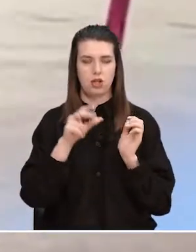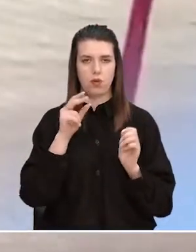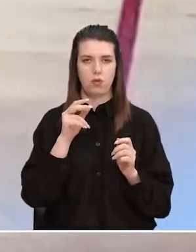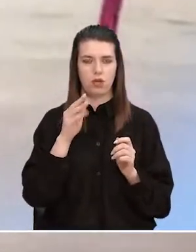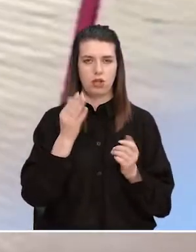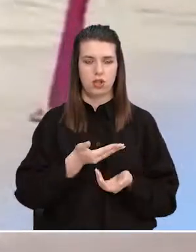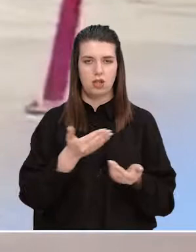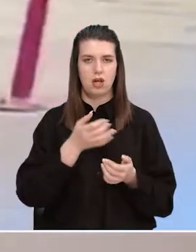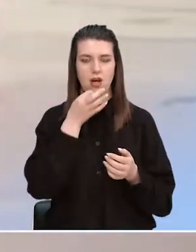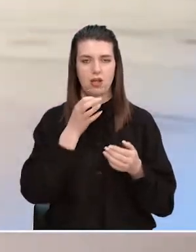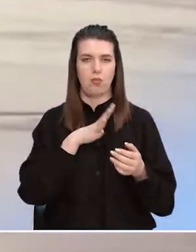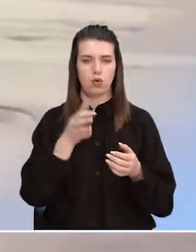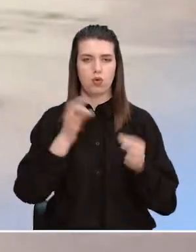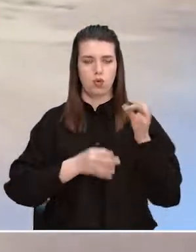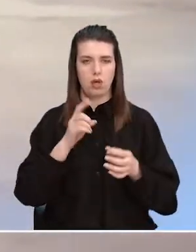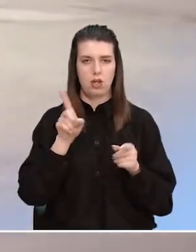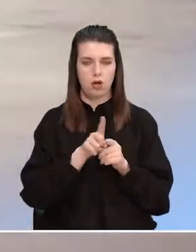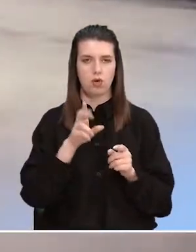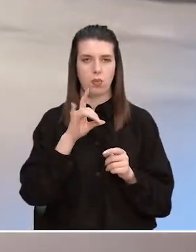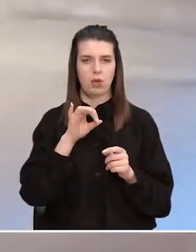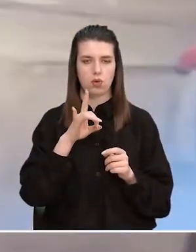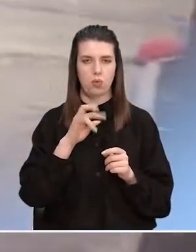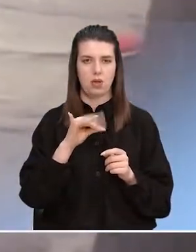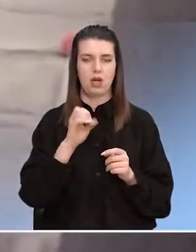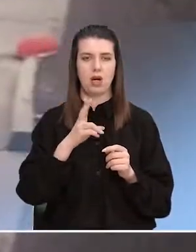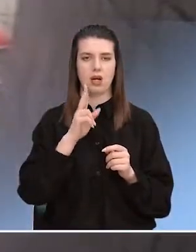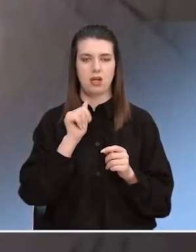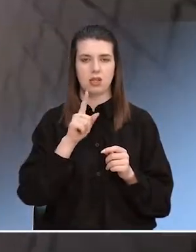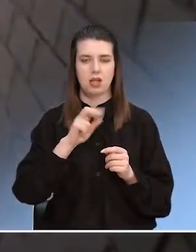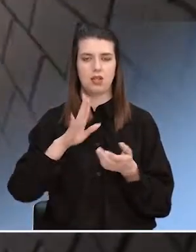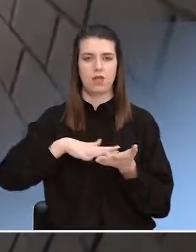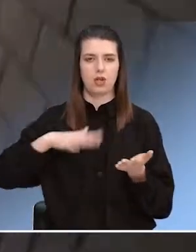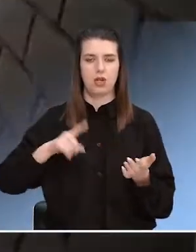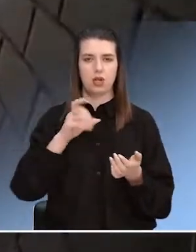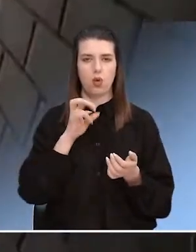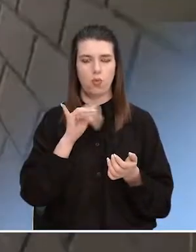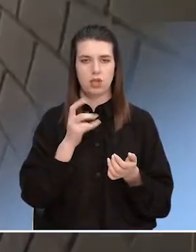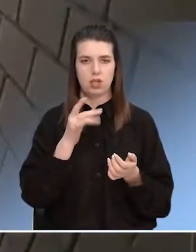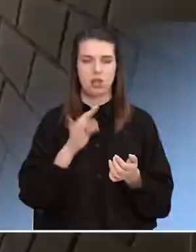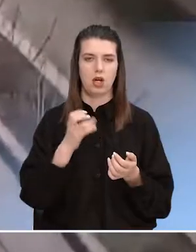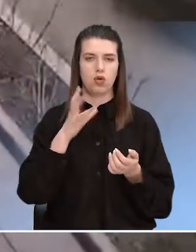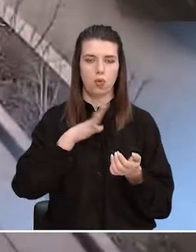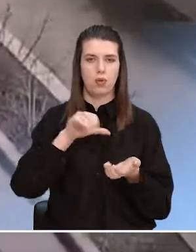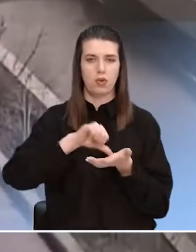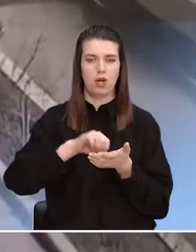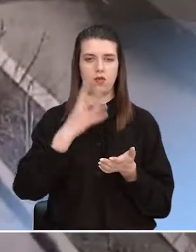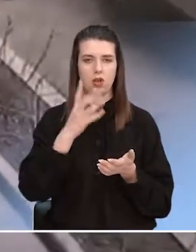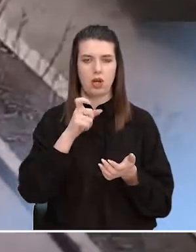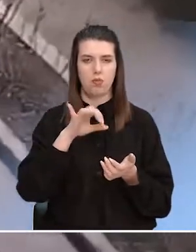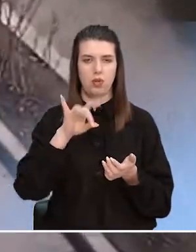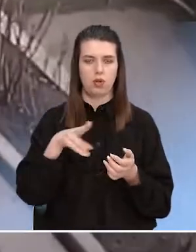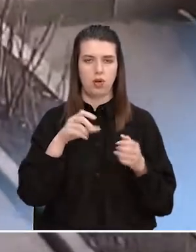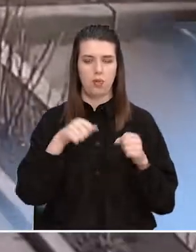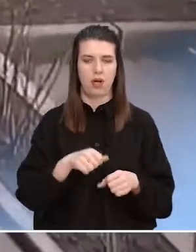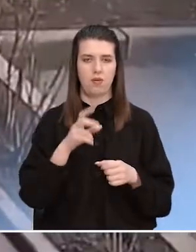был задержан 36-летний местный житель ранее судимый за аналогичные преступления как оказалось в дальнейшем злоумышленник причастен